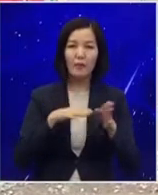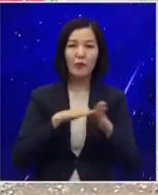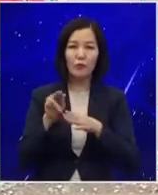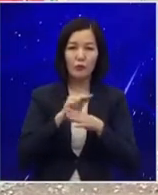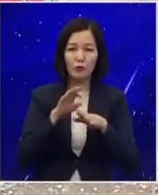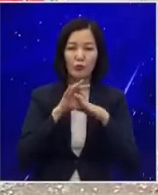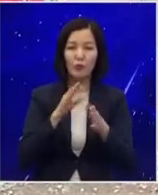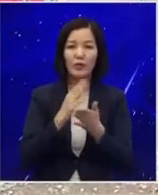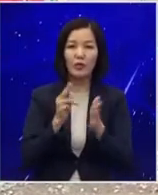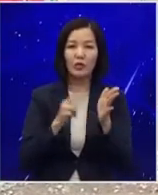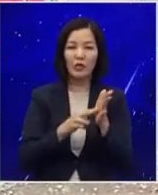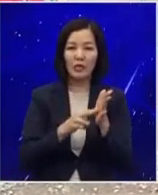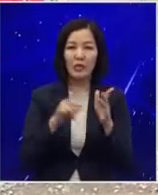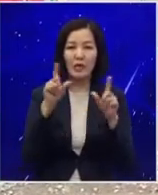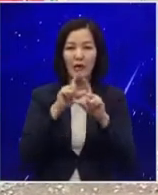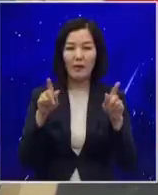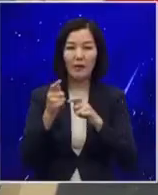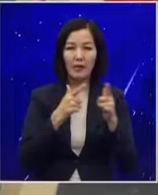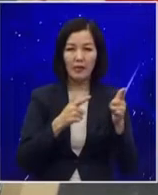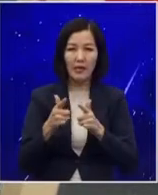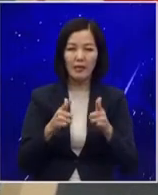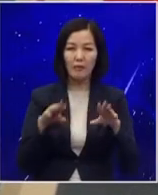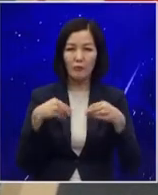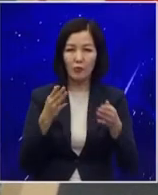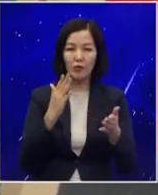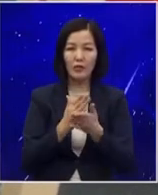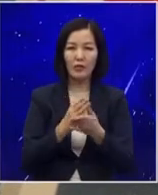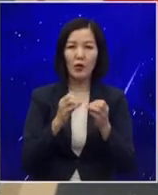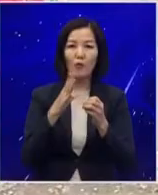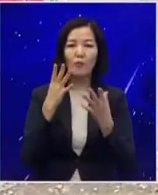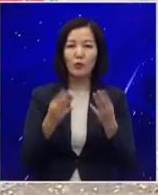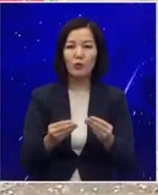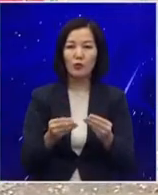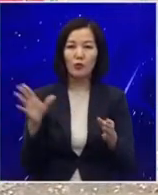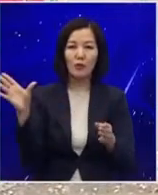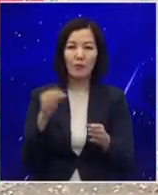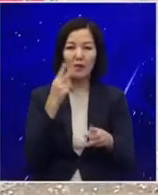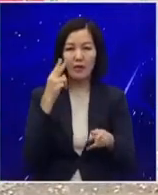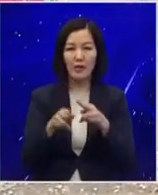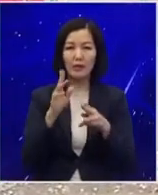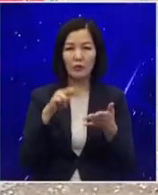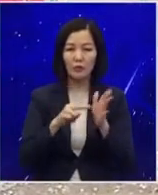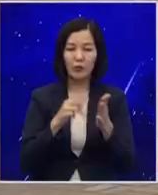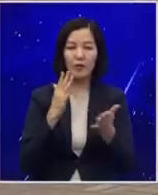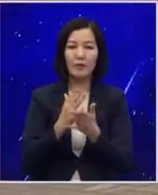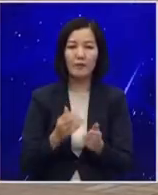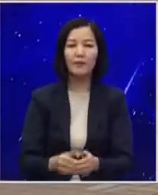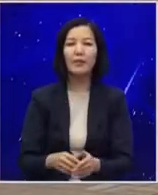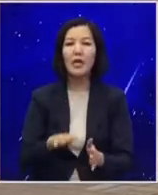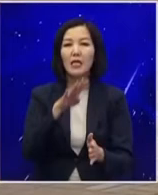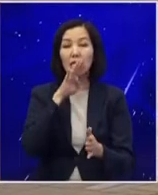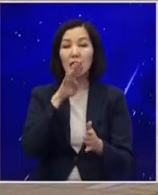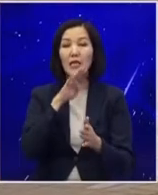14 объектіден 7 объект дайын болатыр. Өткізілді. 15 күн ішінде бәрін объектілерді бітірейін деп жоспарлап тұрмыз.